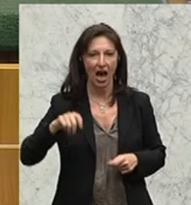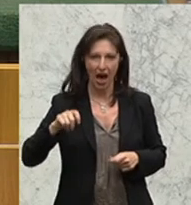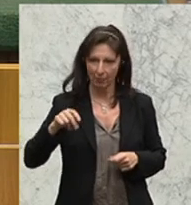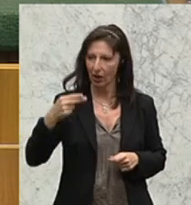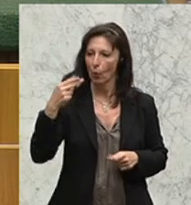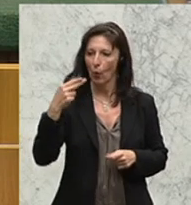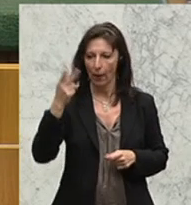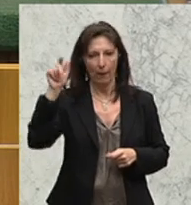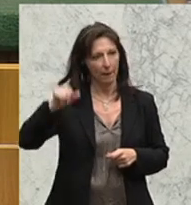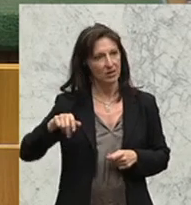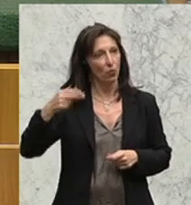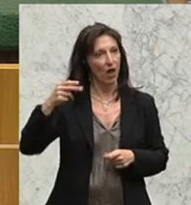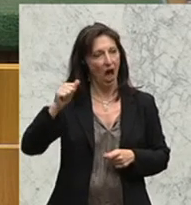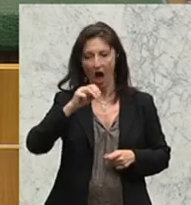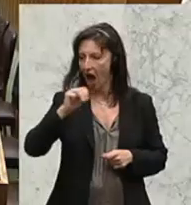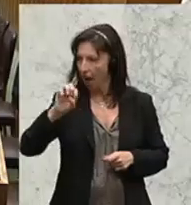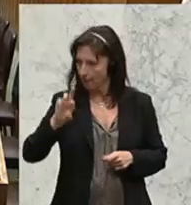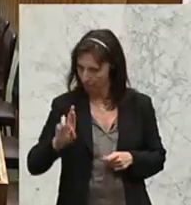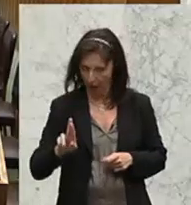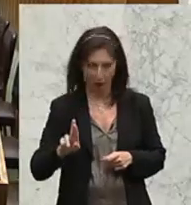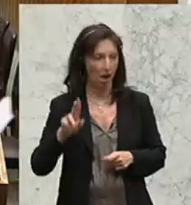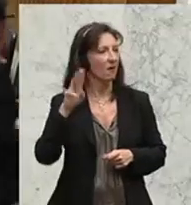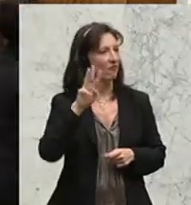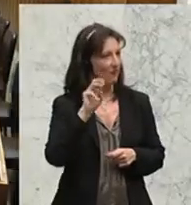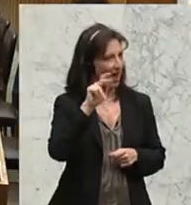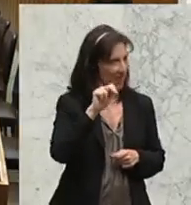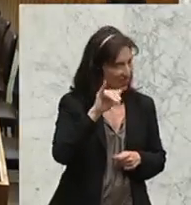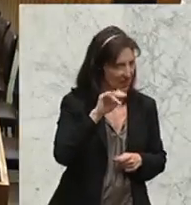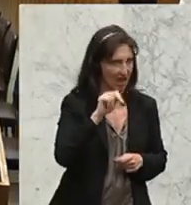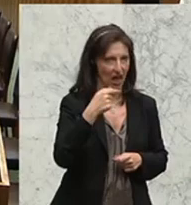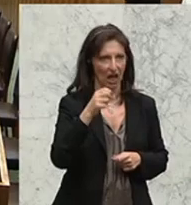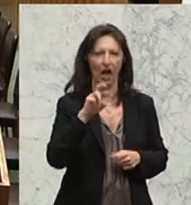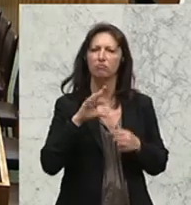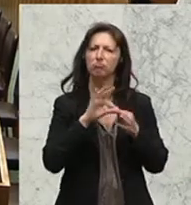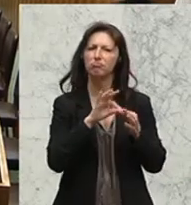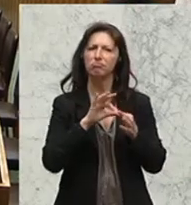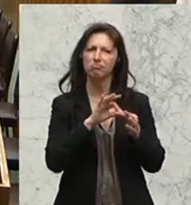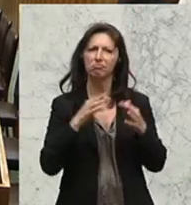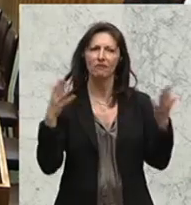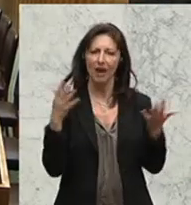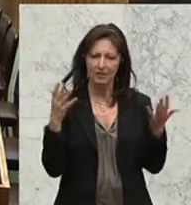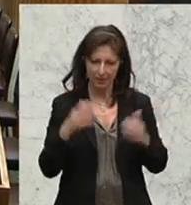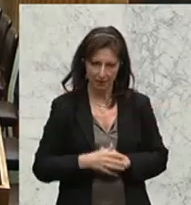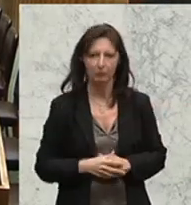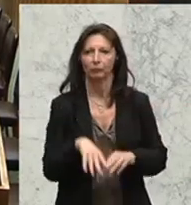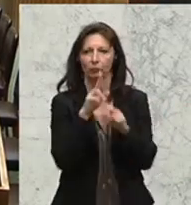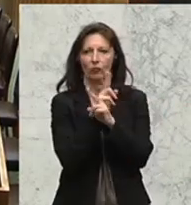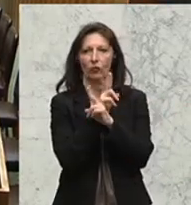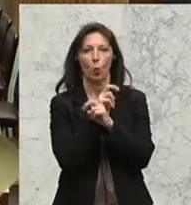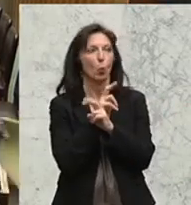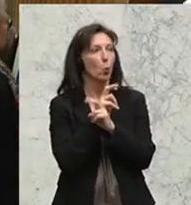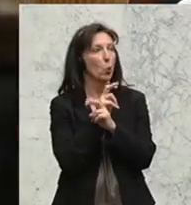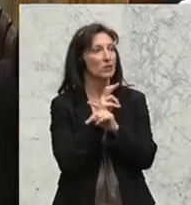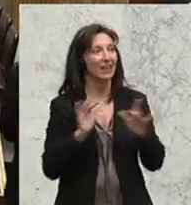begrüße nun die Zuseherinnen und Zuseher, die sich jetzt von ORF 2 auf ORF 3 zugeschaltet haben. Wir berichten seit 9.05 Uhr live vom